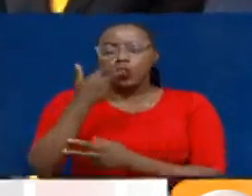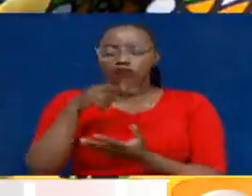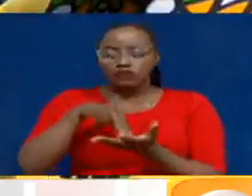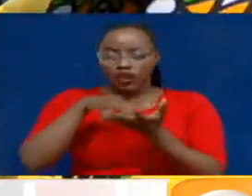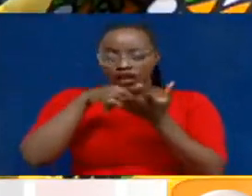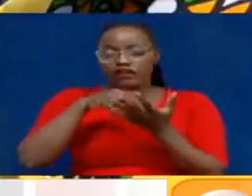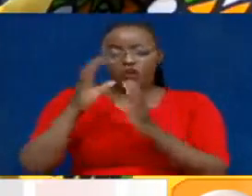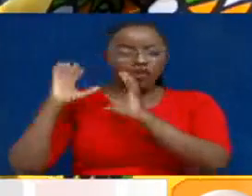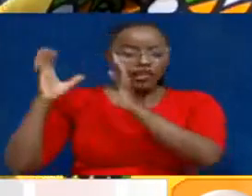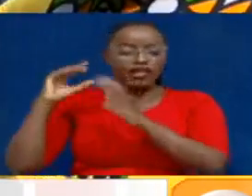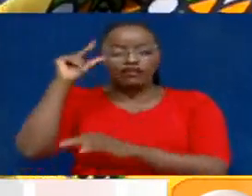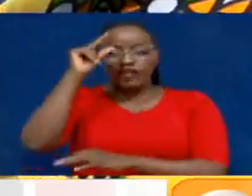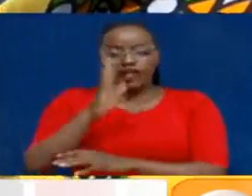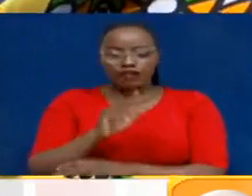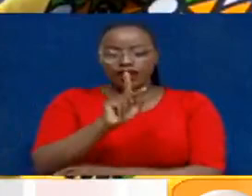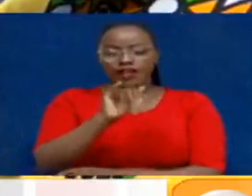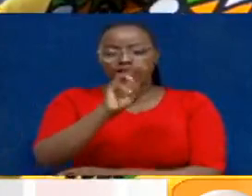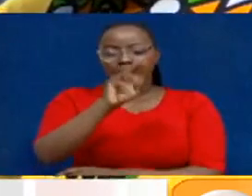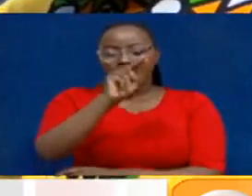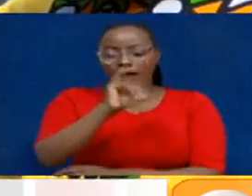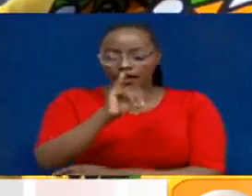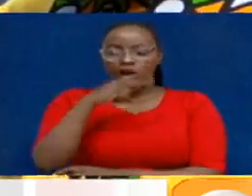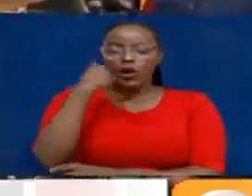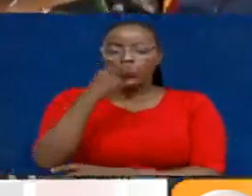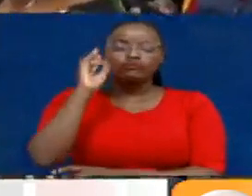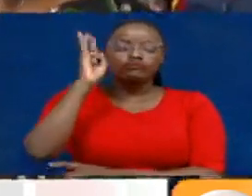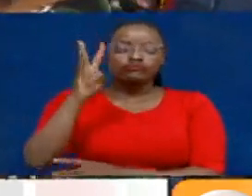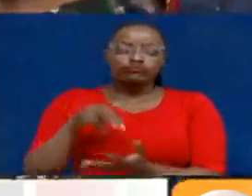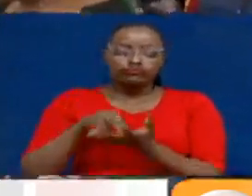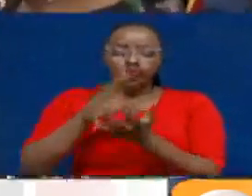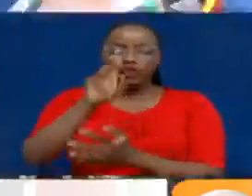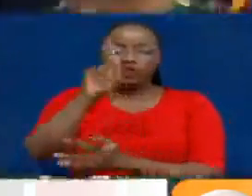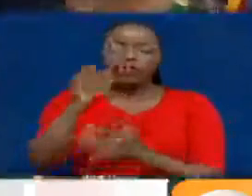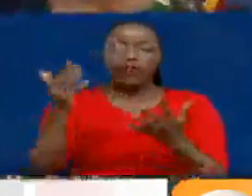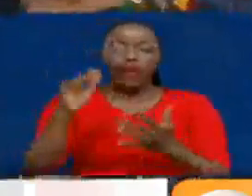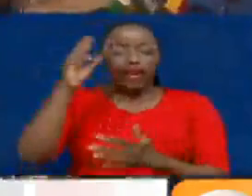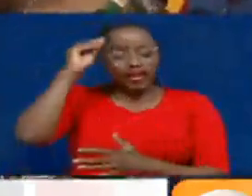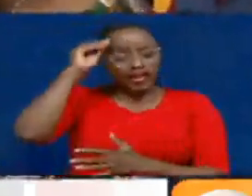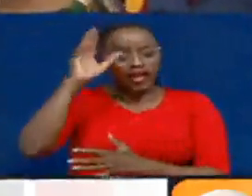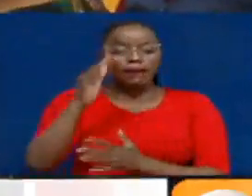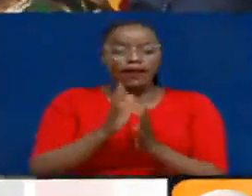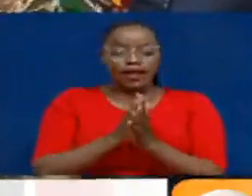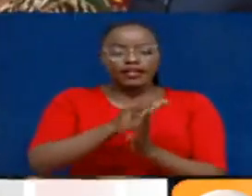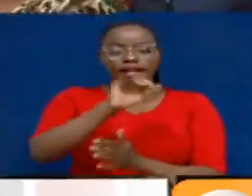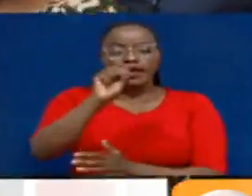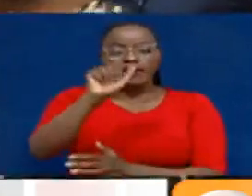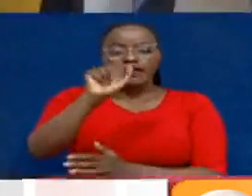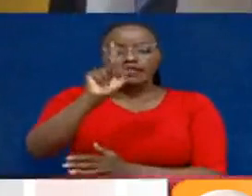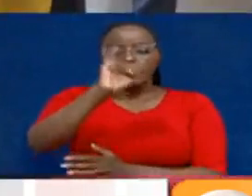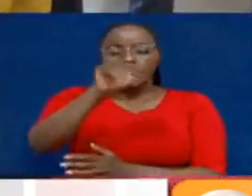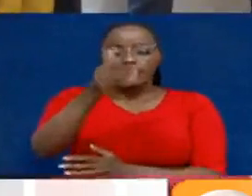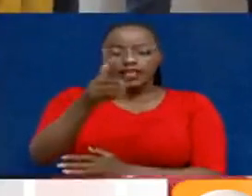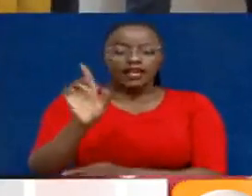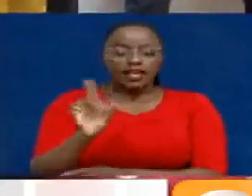anayewania ugavana Kilifi, Kimani wa Matangi atakayepeperusha bendera ya UDA Kiambu, na Johnson Sakaja